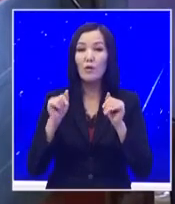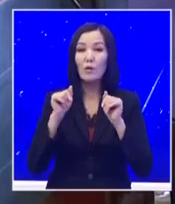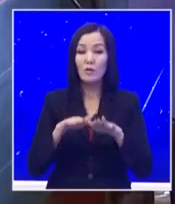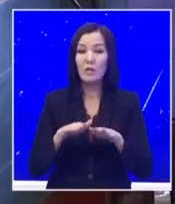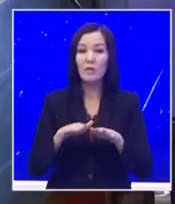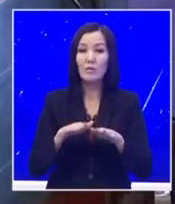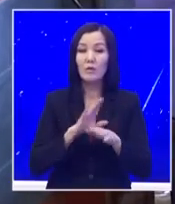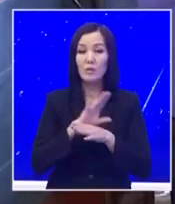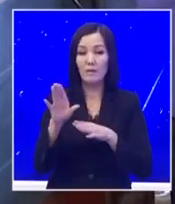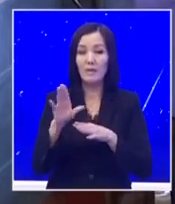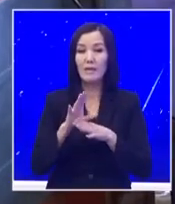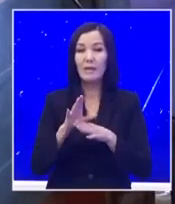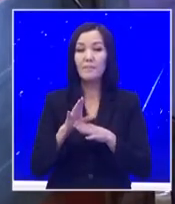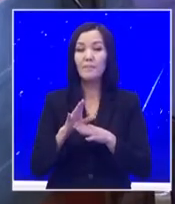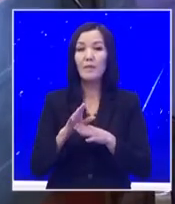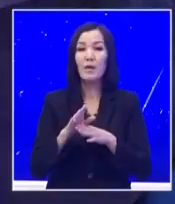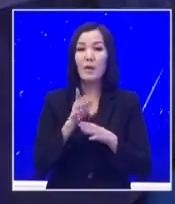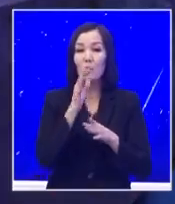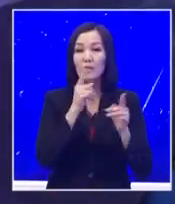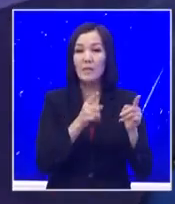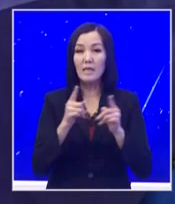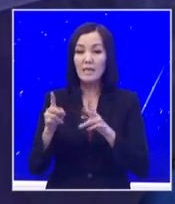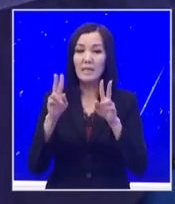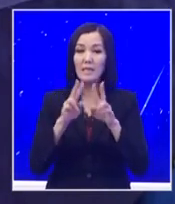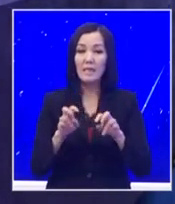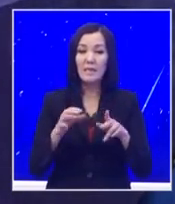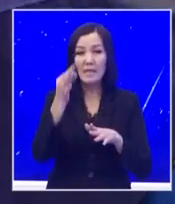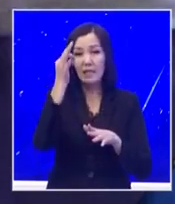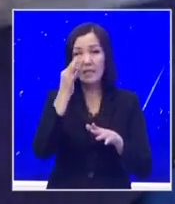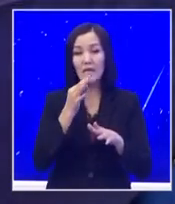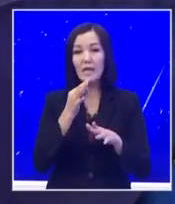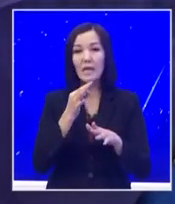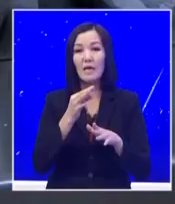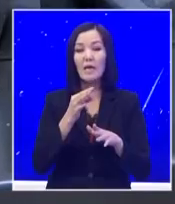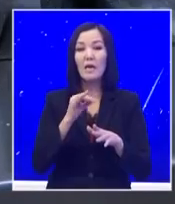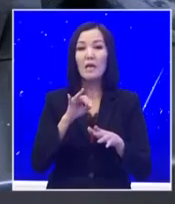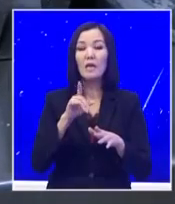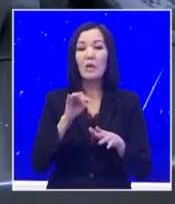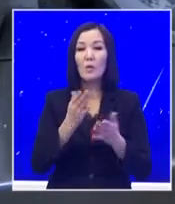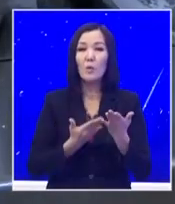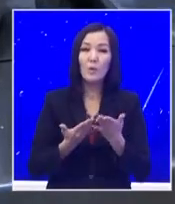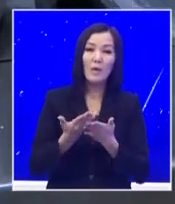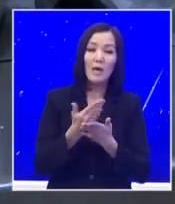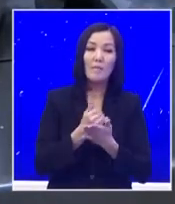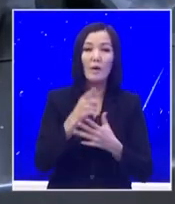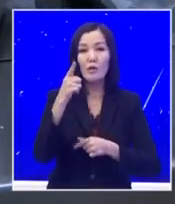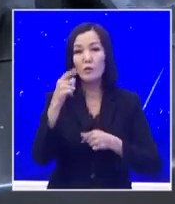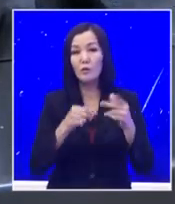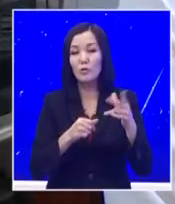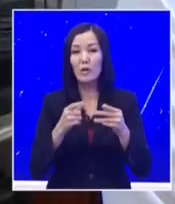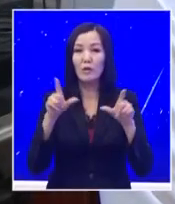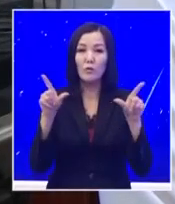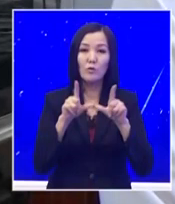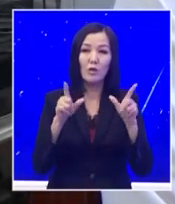буып түюге жіберіледі. Осы кезеңдердің барлығынан өткен дәмі тіл үйіретін жылсайтын йогурт қаймағы, сүт айраны дүкен сөрелеріне